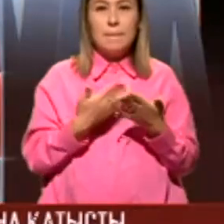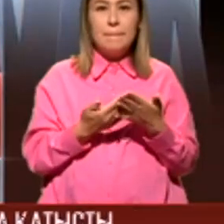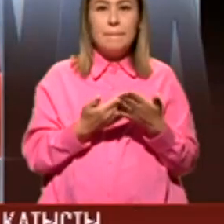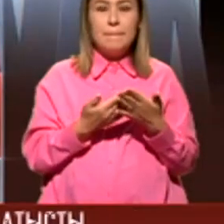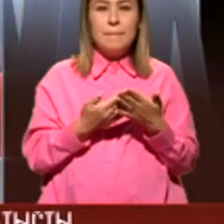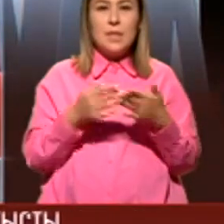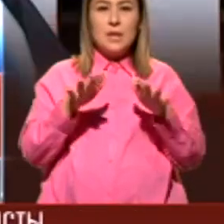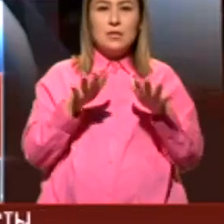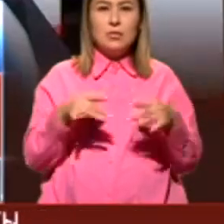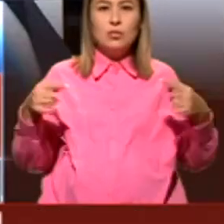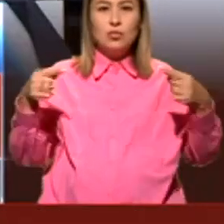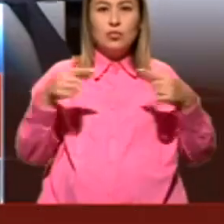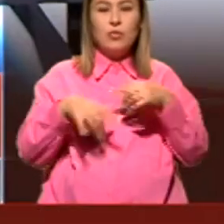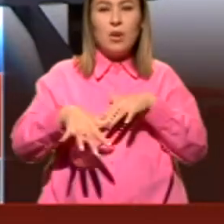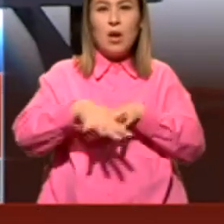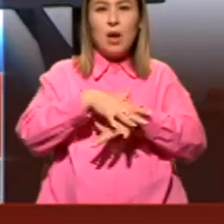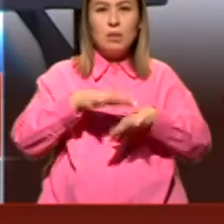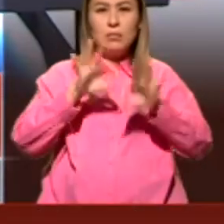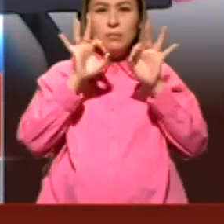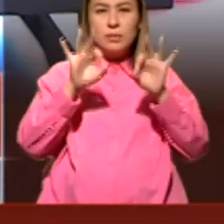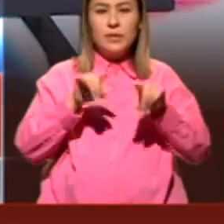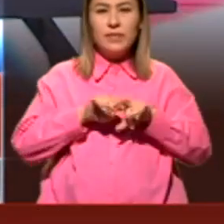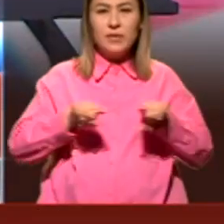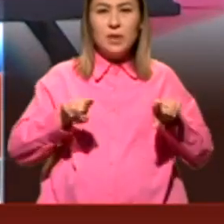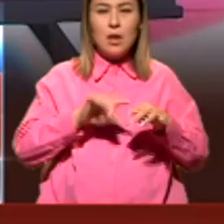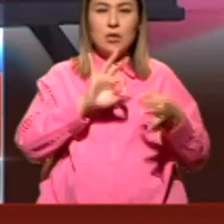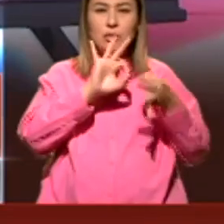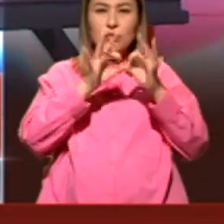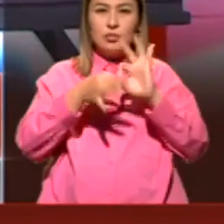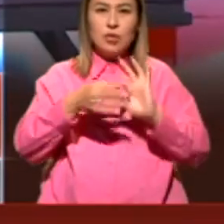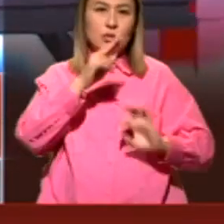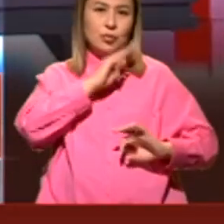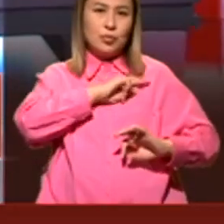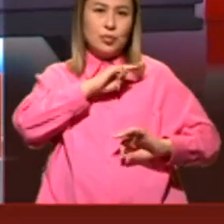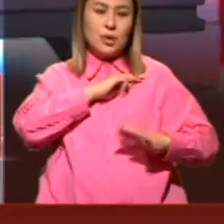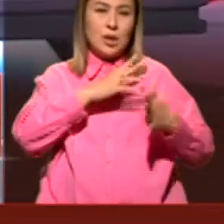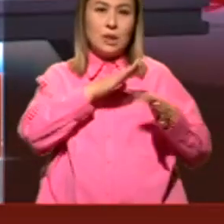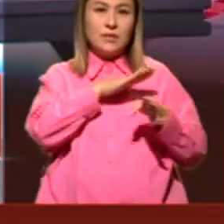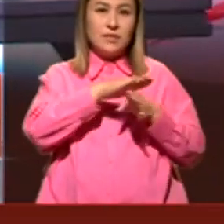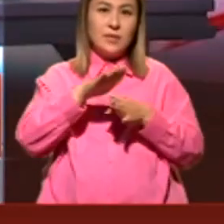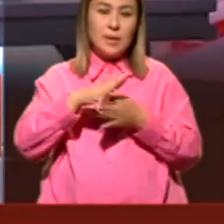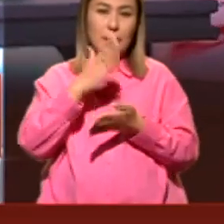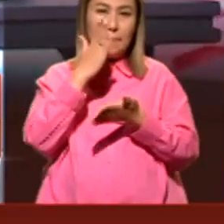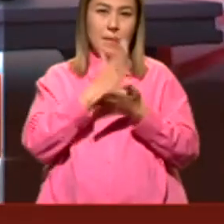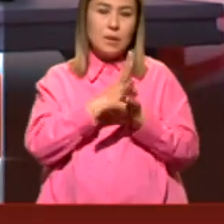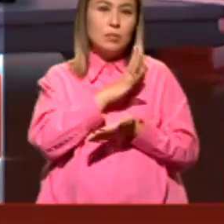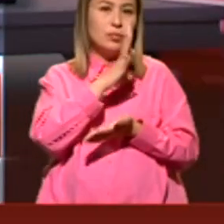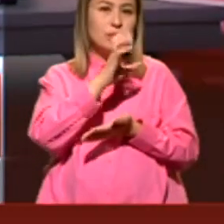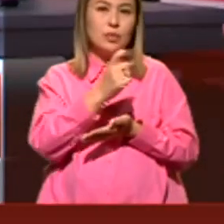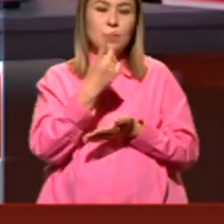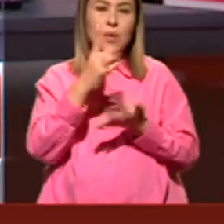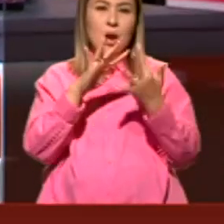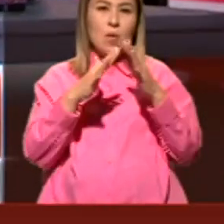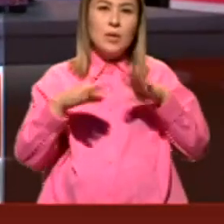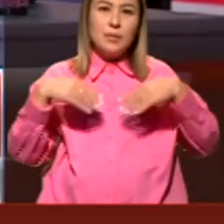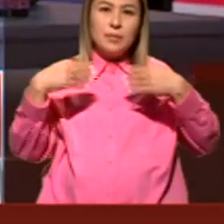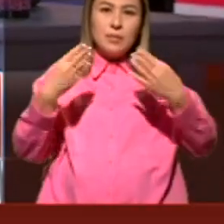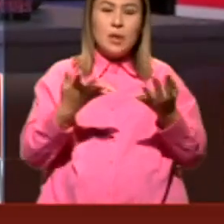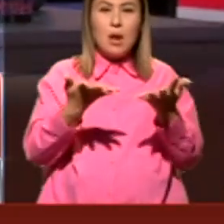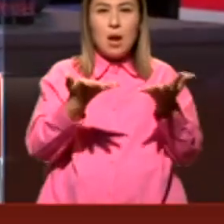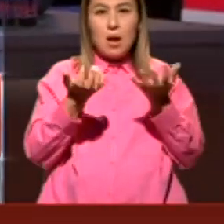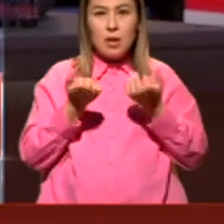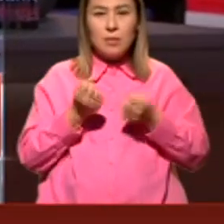ана жерде шынымен халқына дұрыс насихат жүргізіліп, халықпен түсіндіру жұмыстары жүргізілген болса, бәлкім бір ауылды беріп, бір ауылды